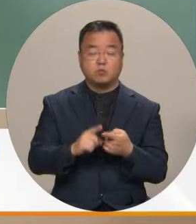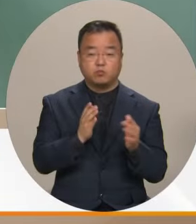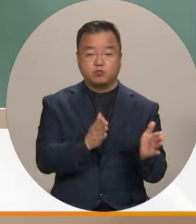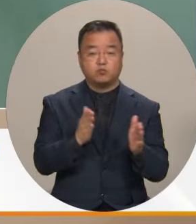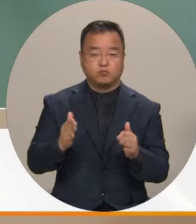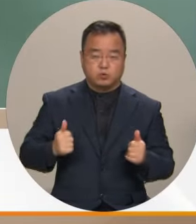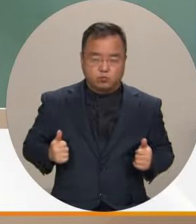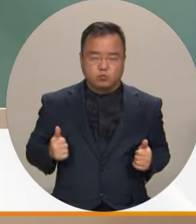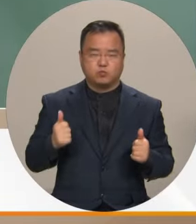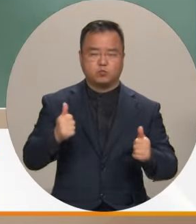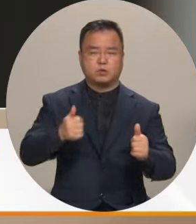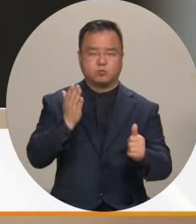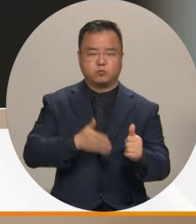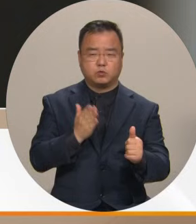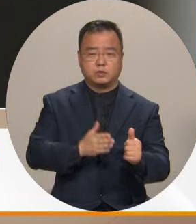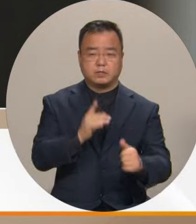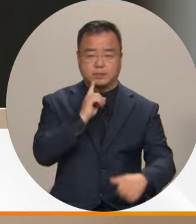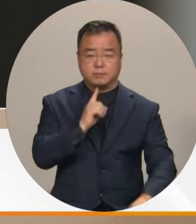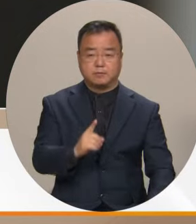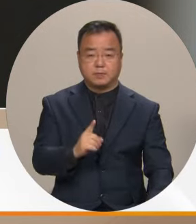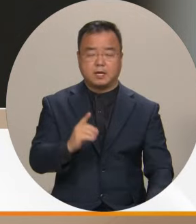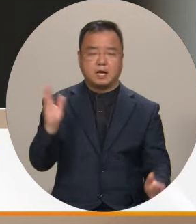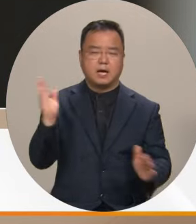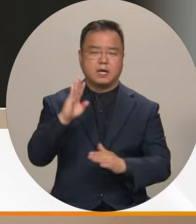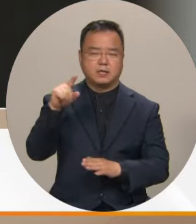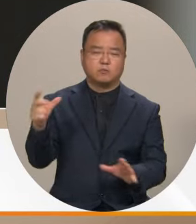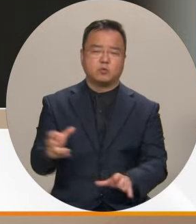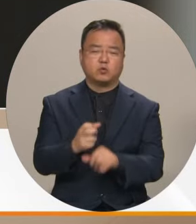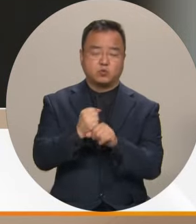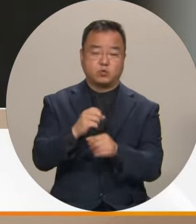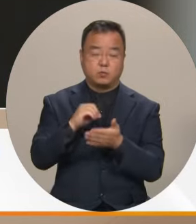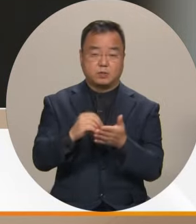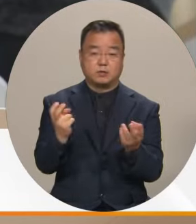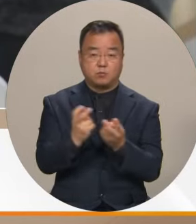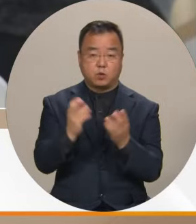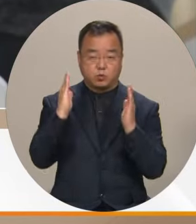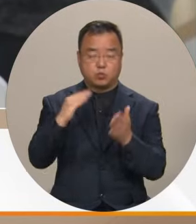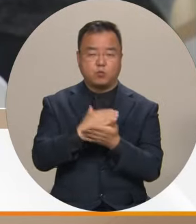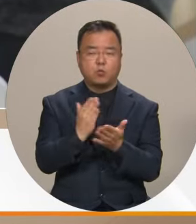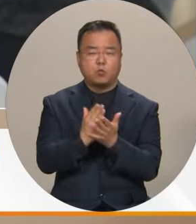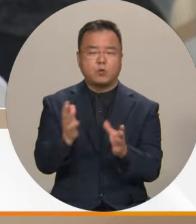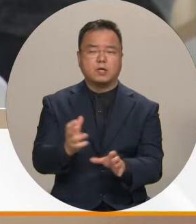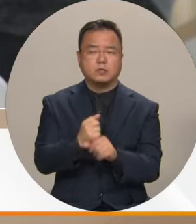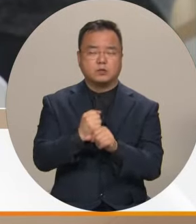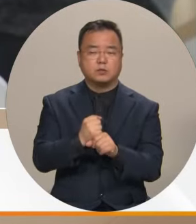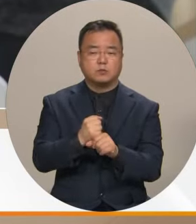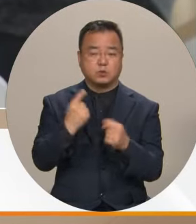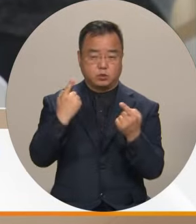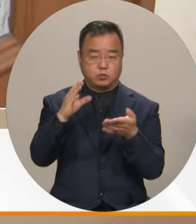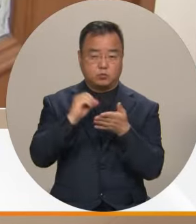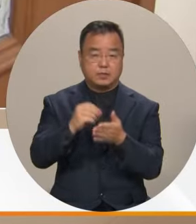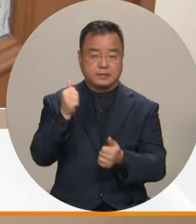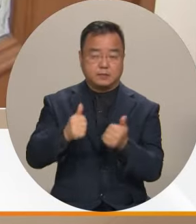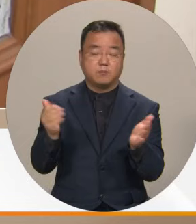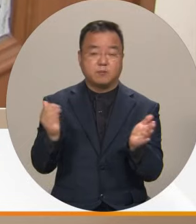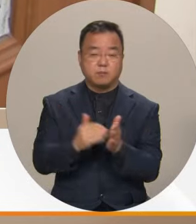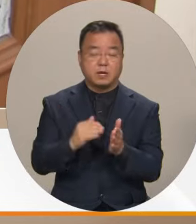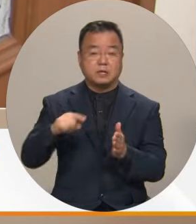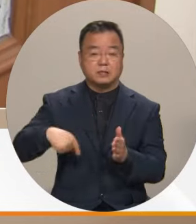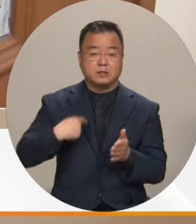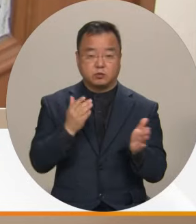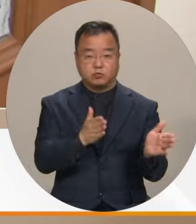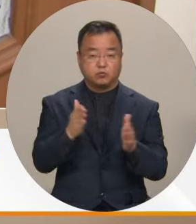하는게 중요하다고 강조합니다 학생부 종합전형 학생부 교과전형 또 수능 위주 전형 등에 맞춰서 본인이 하던